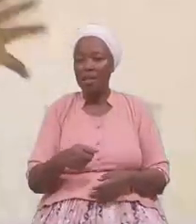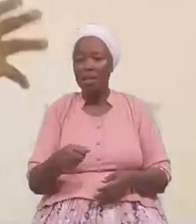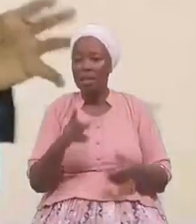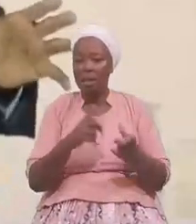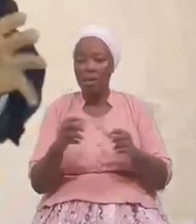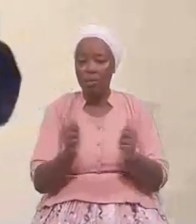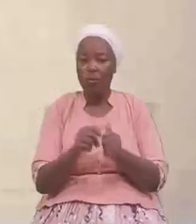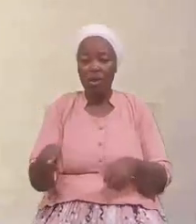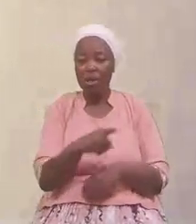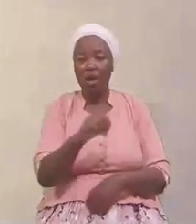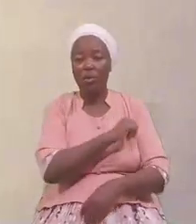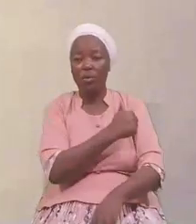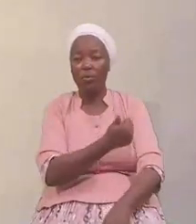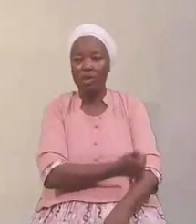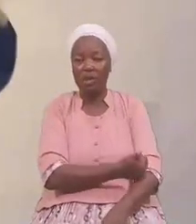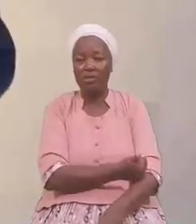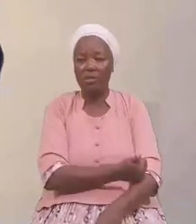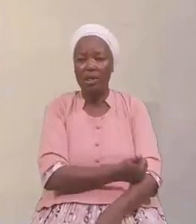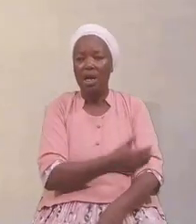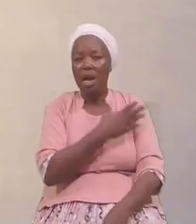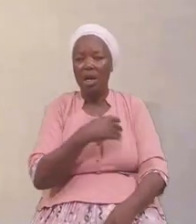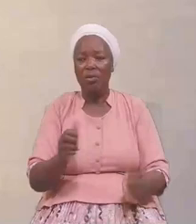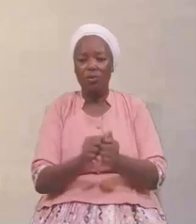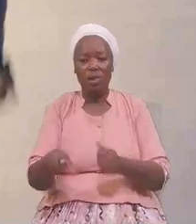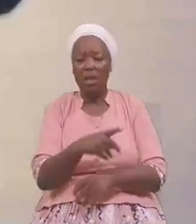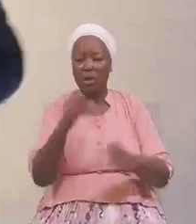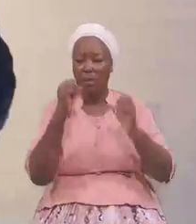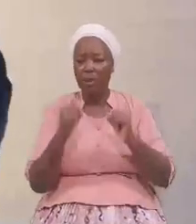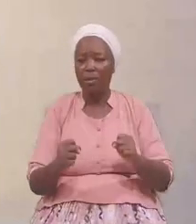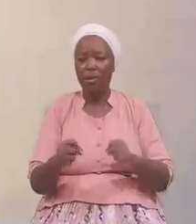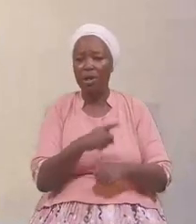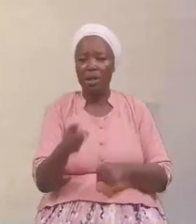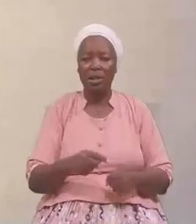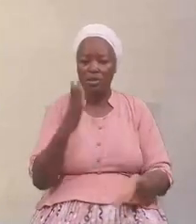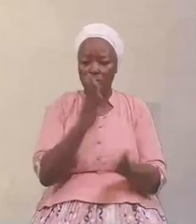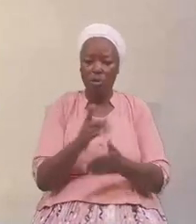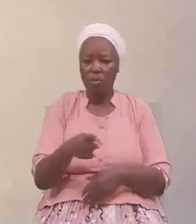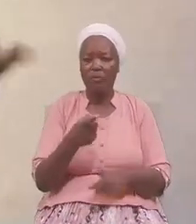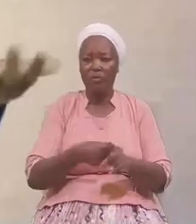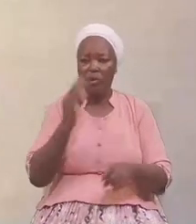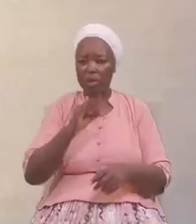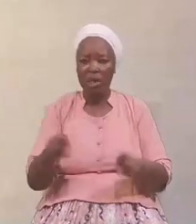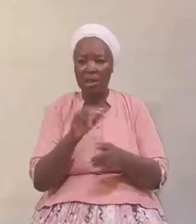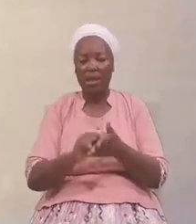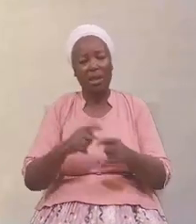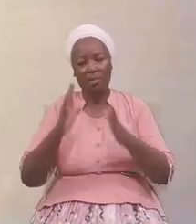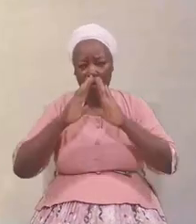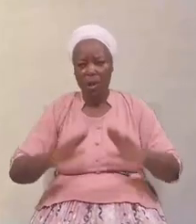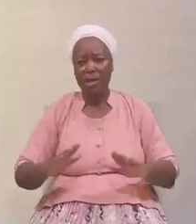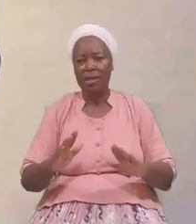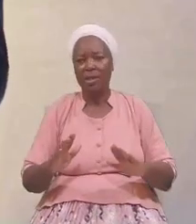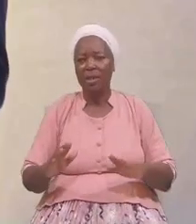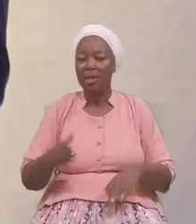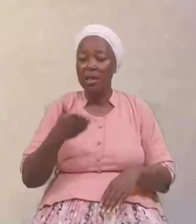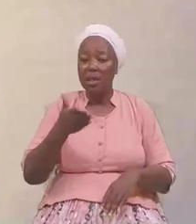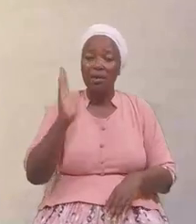autorité, avec leur puissance, ils te font taire. Et tu te tais, il n'y aura plus de miracles